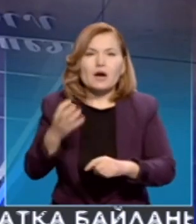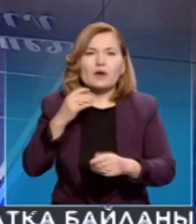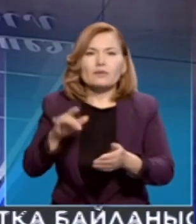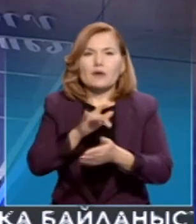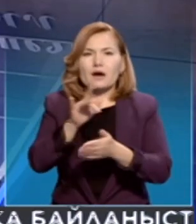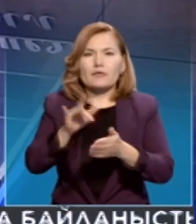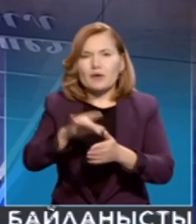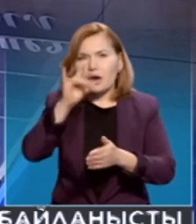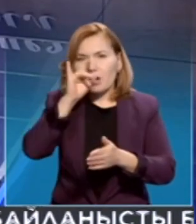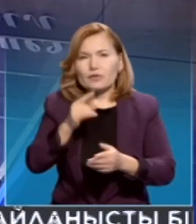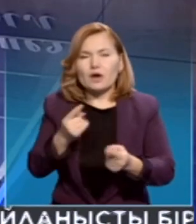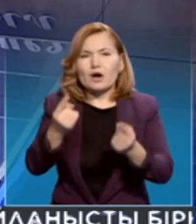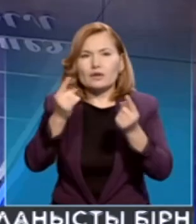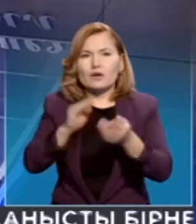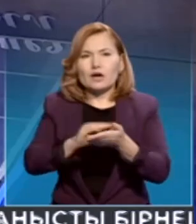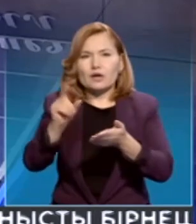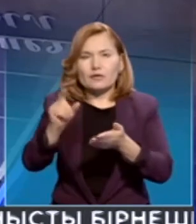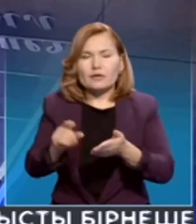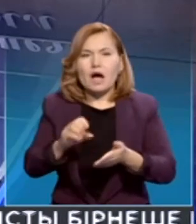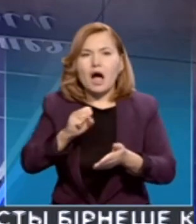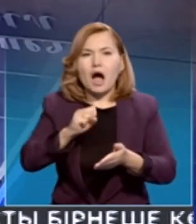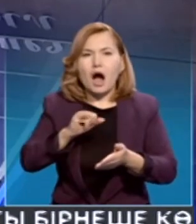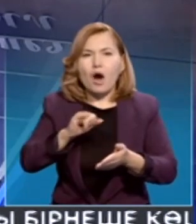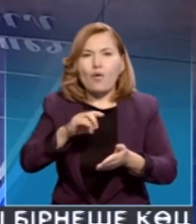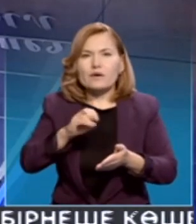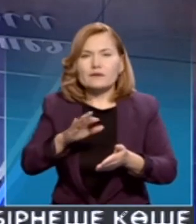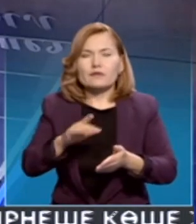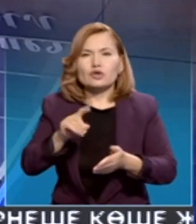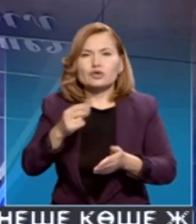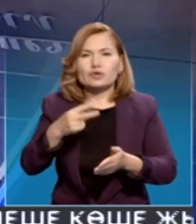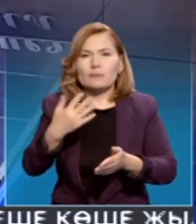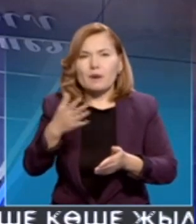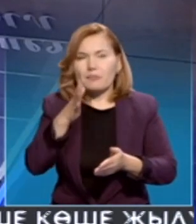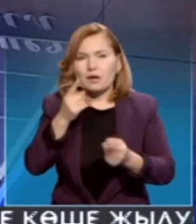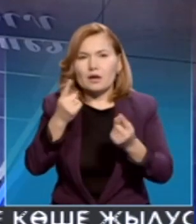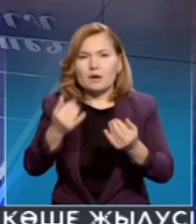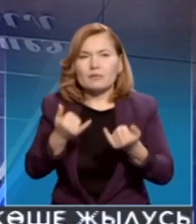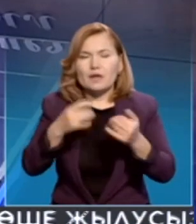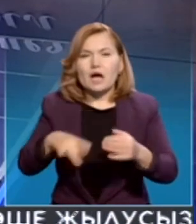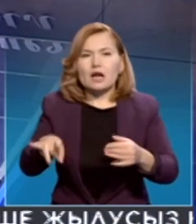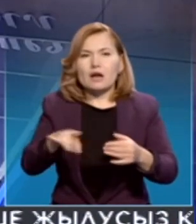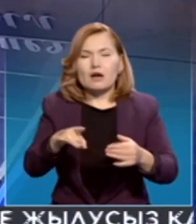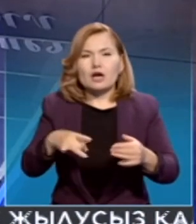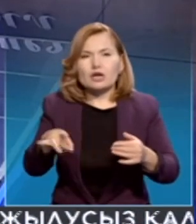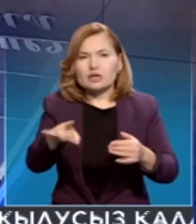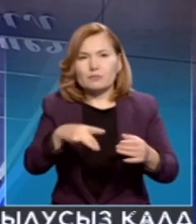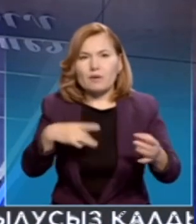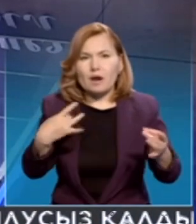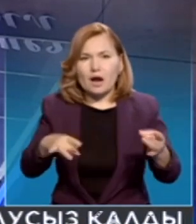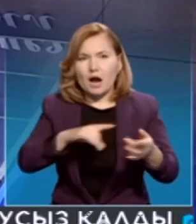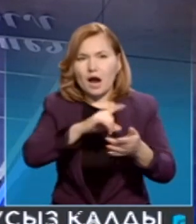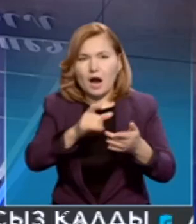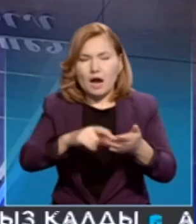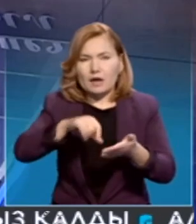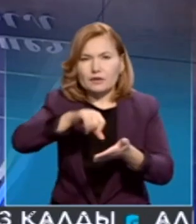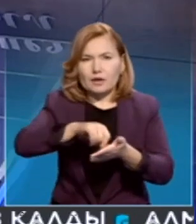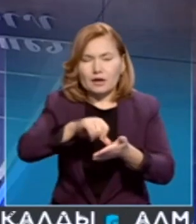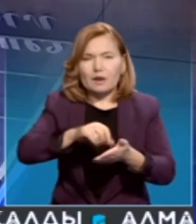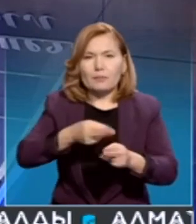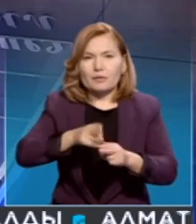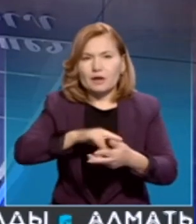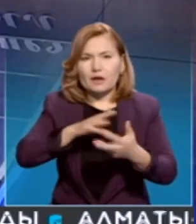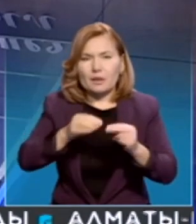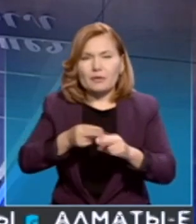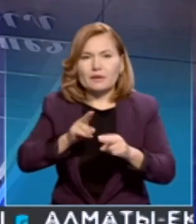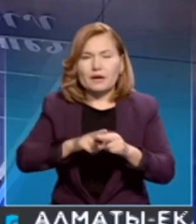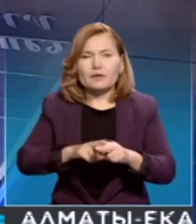Қызылордада қазақтың ұлы жазушысы Мұхтар Әуезовтің 125 жылдығына орай республикалық ақындар айтысы өтті. Сөздің гені ойдың